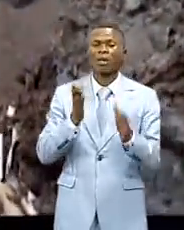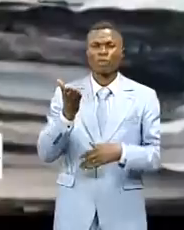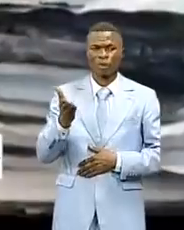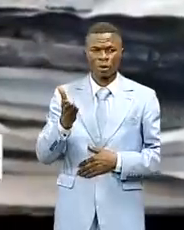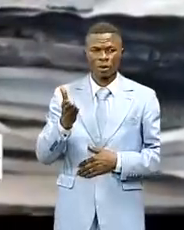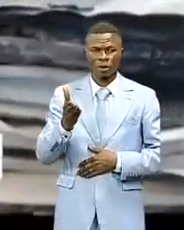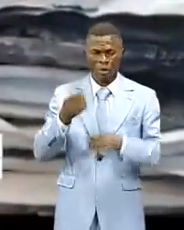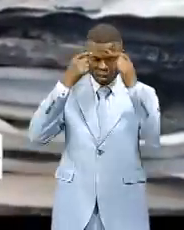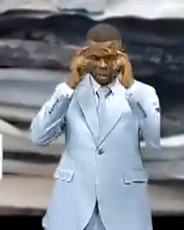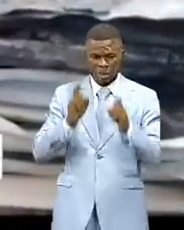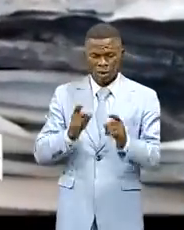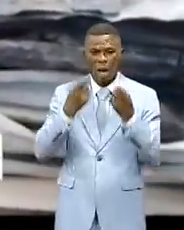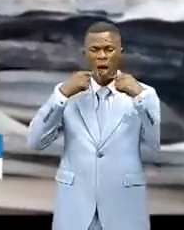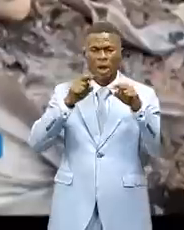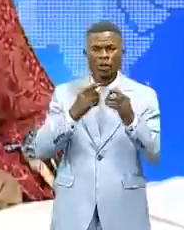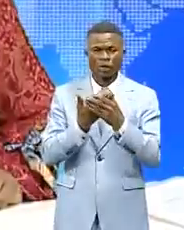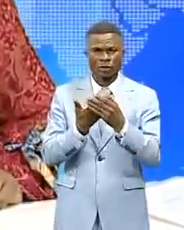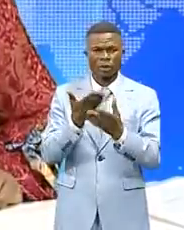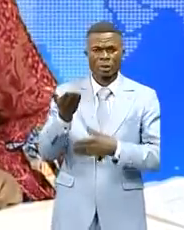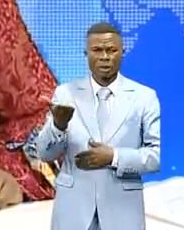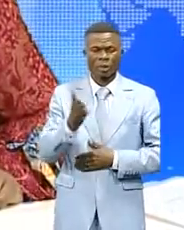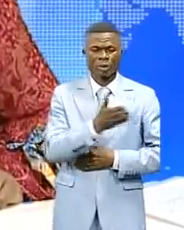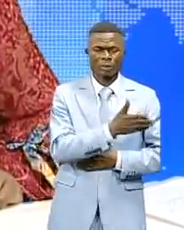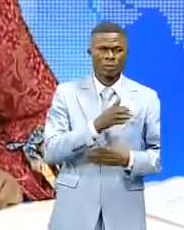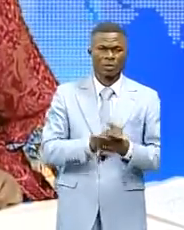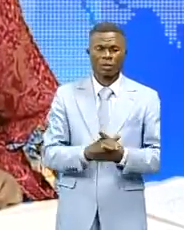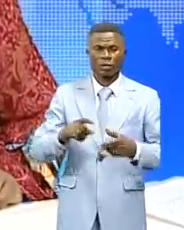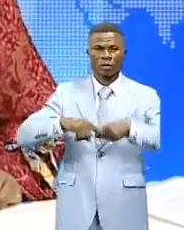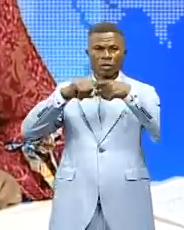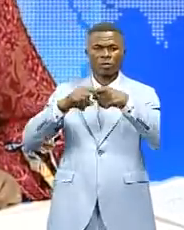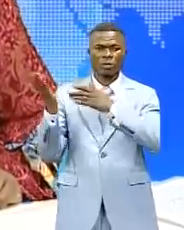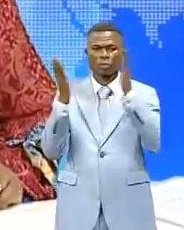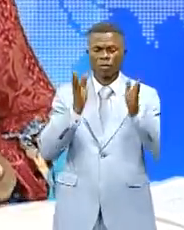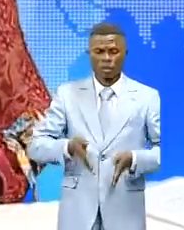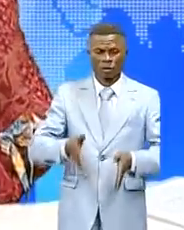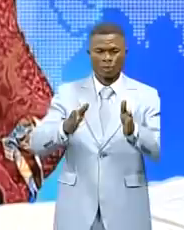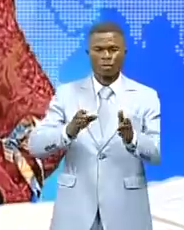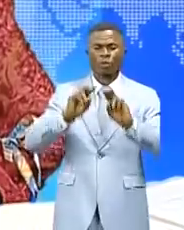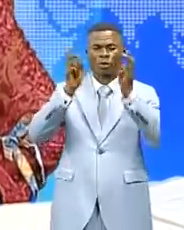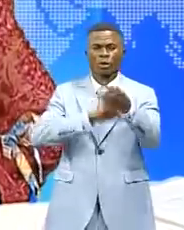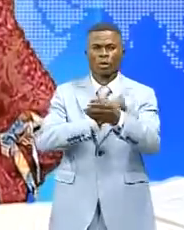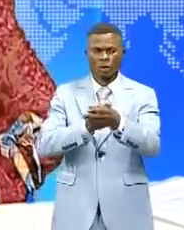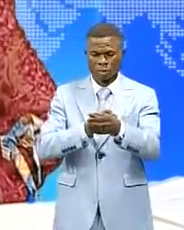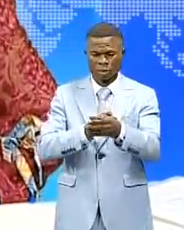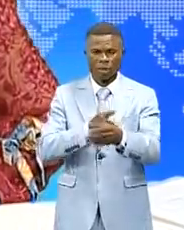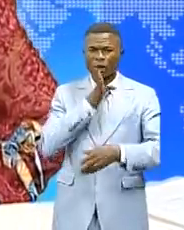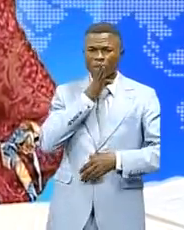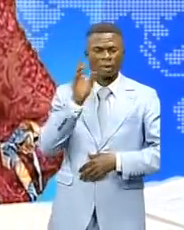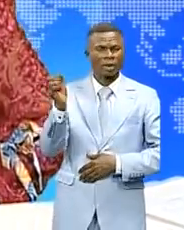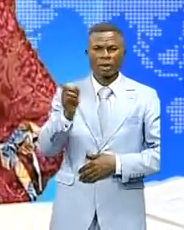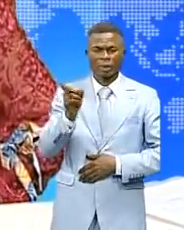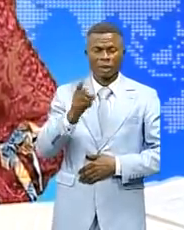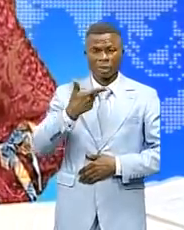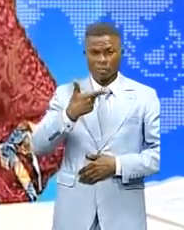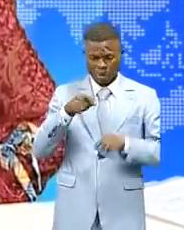mesures vont être annoncé l'interruption du trafic sur la route goma route rooney sera pas de longue durée ce